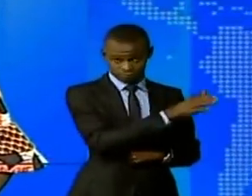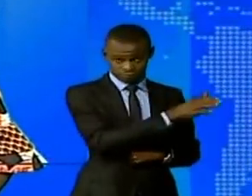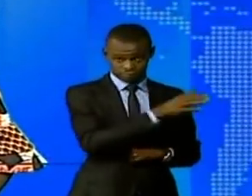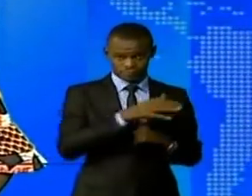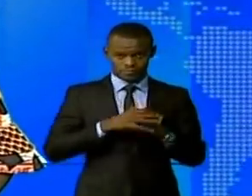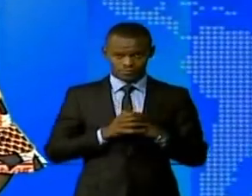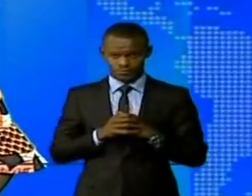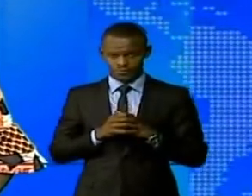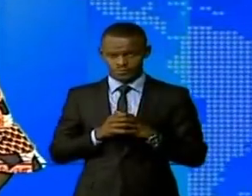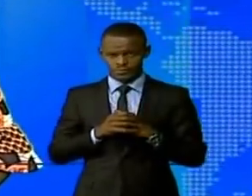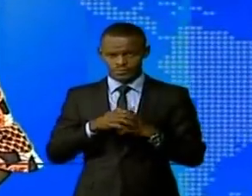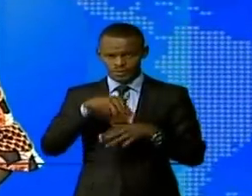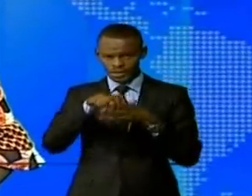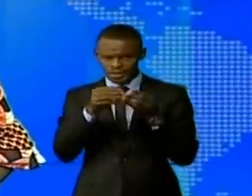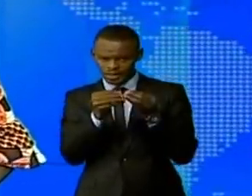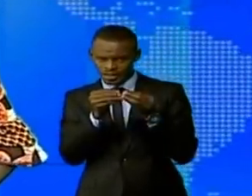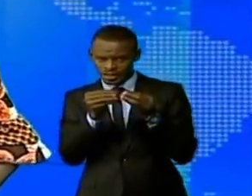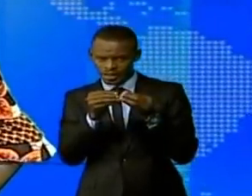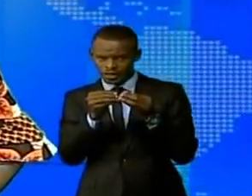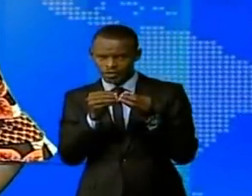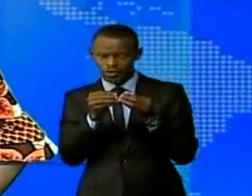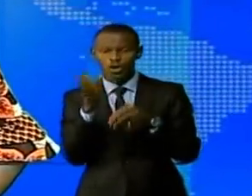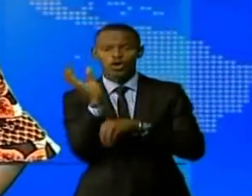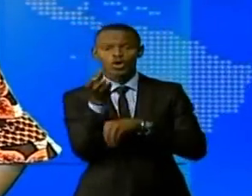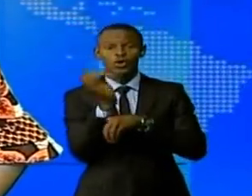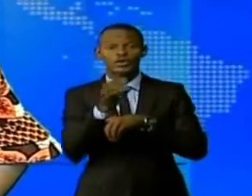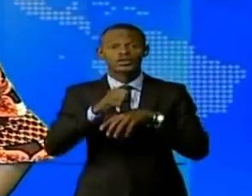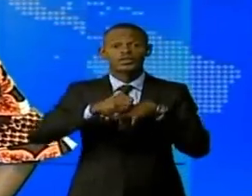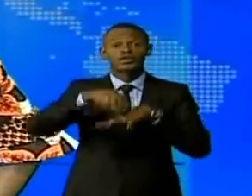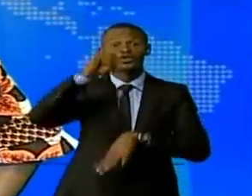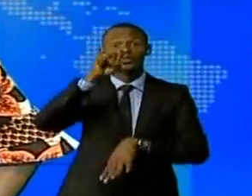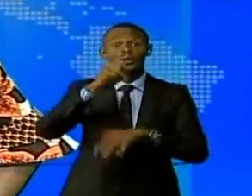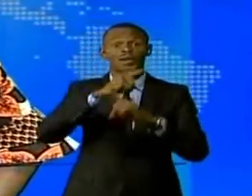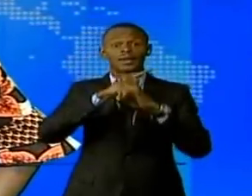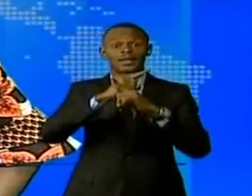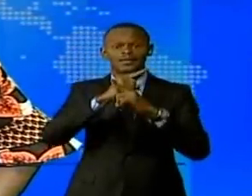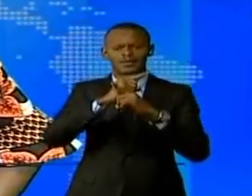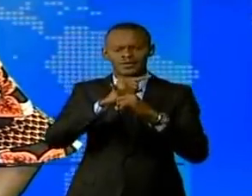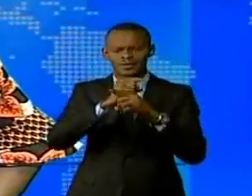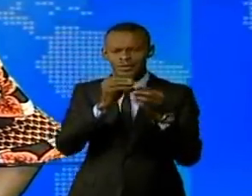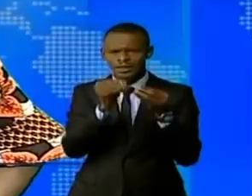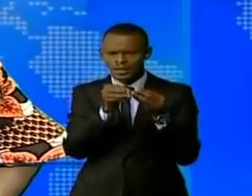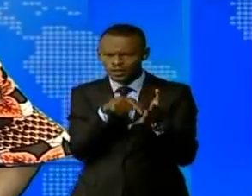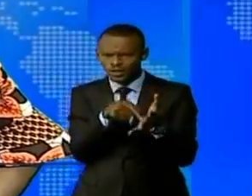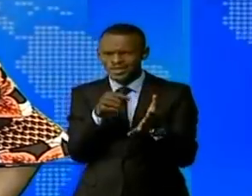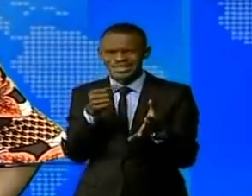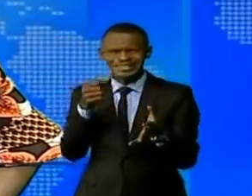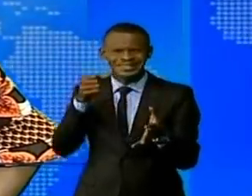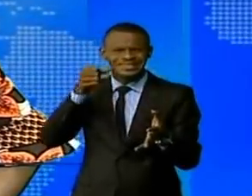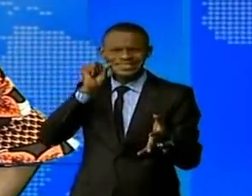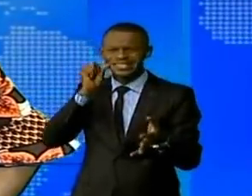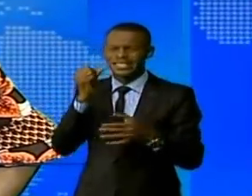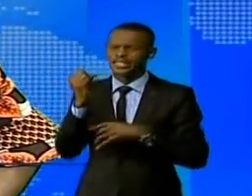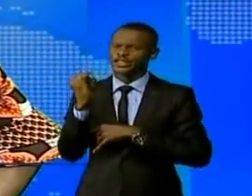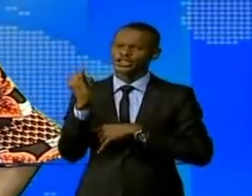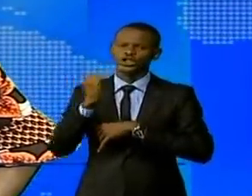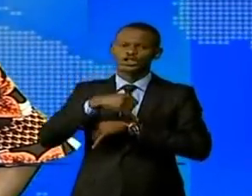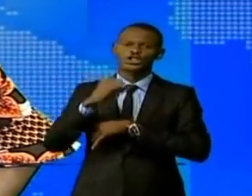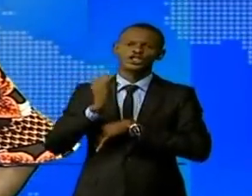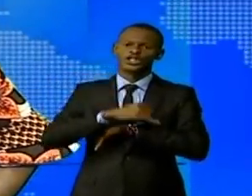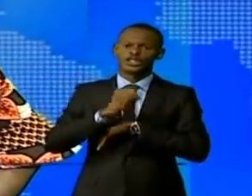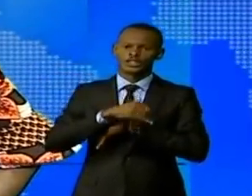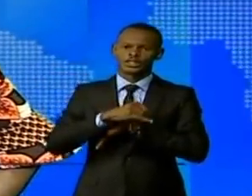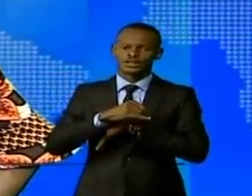Cette réunion de Conseil supérieur de défense s'est tenue hier jeudi. Et hier jeudi encore, le drame